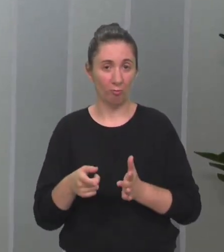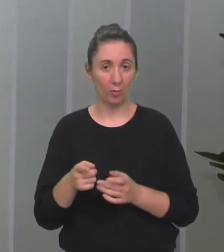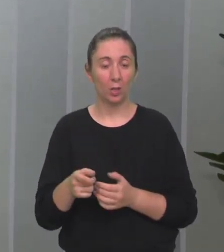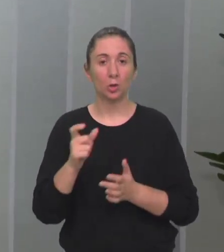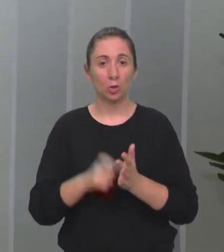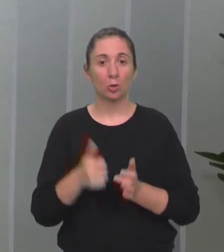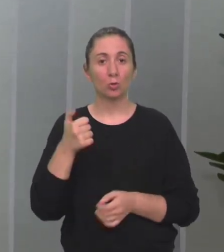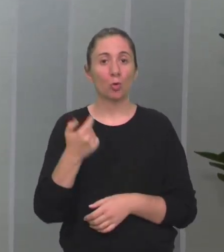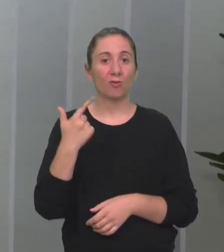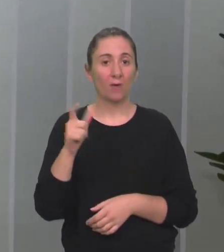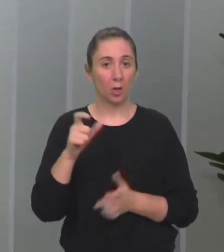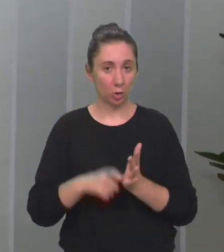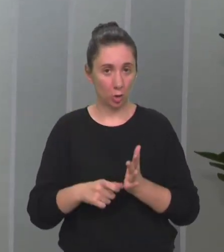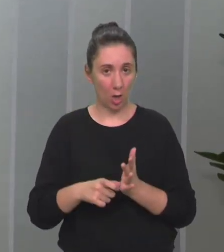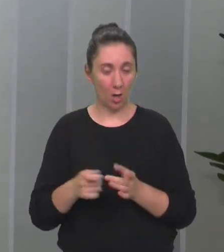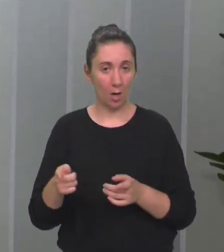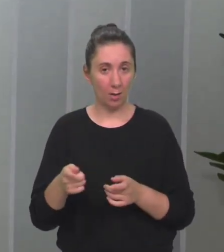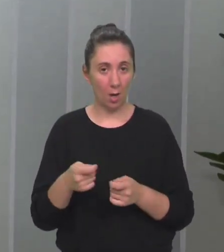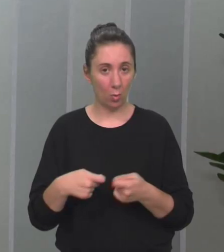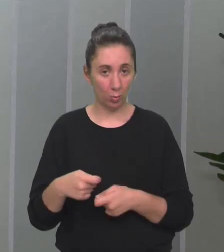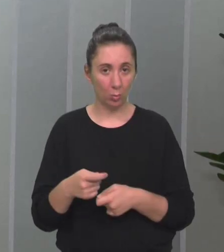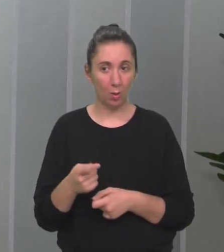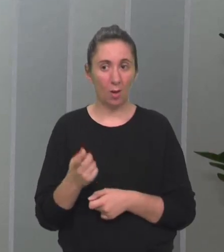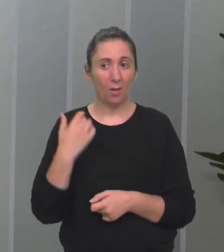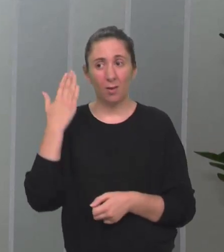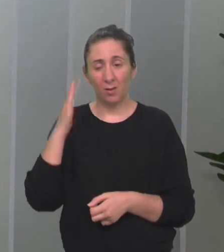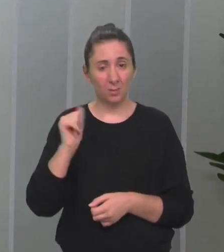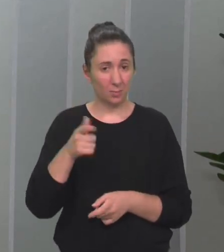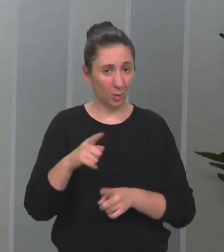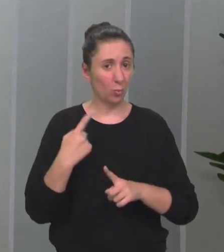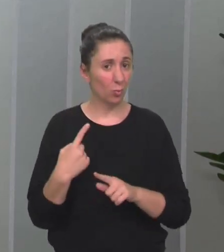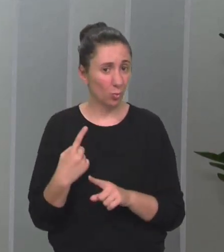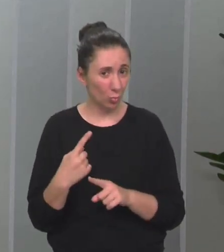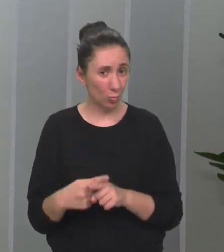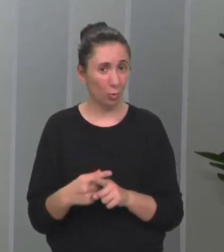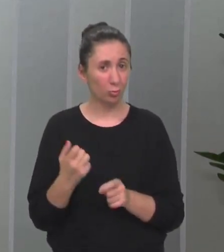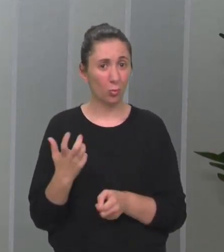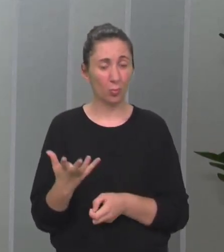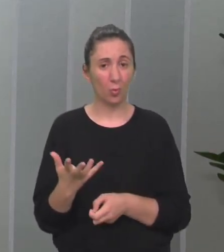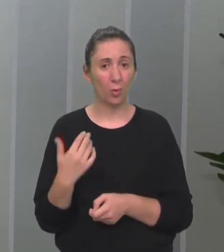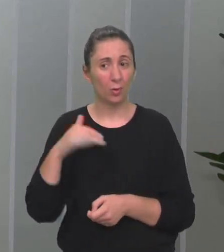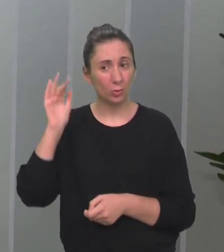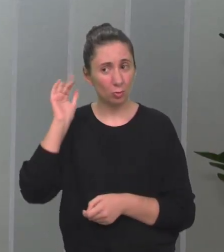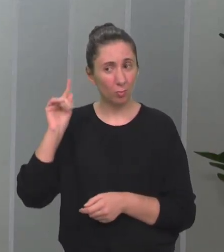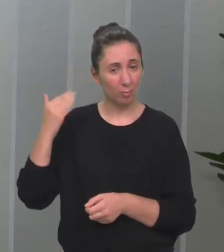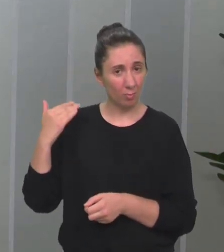U članovima je 102 člana u udruzi, ali ne znam sad je li to točna brojka, čula sam malo prije da je